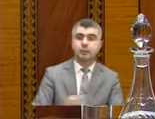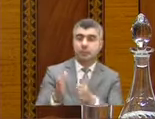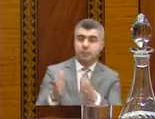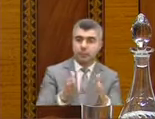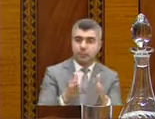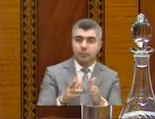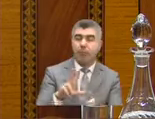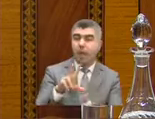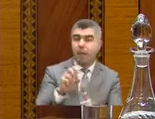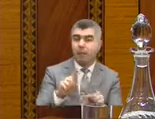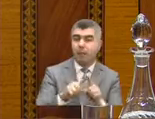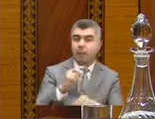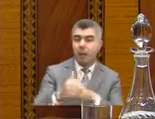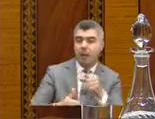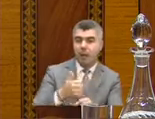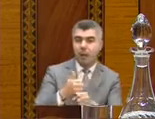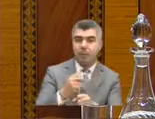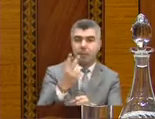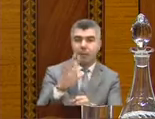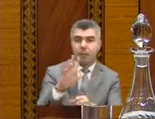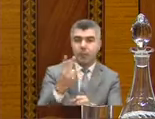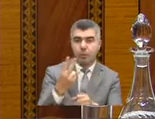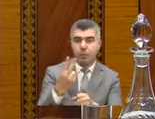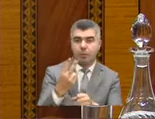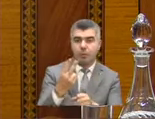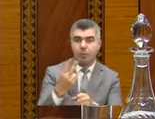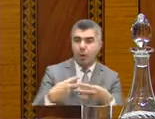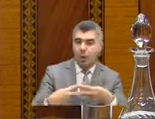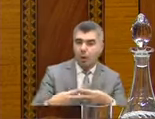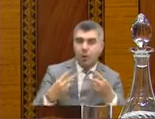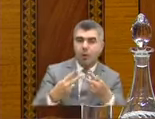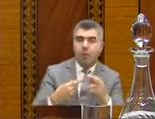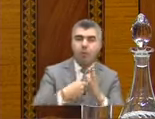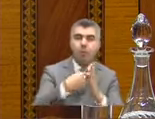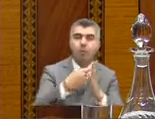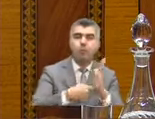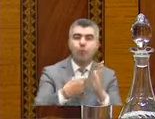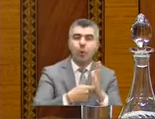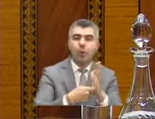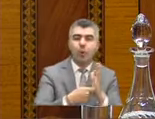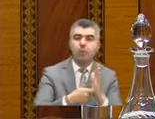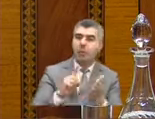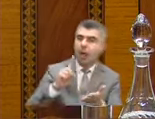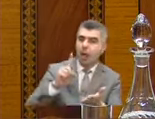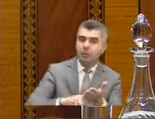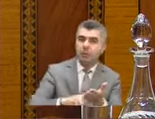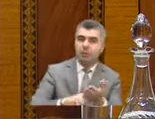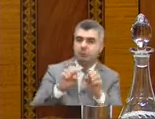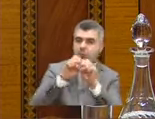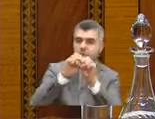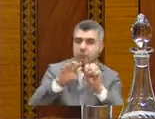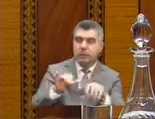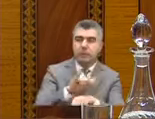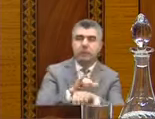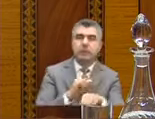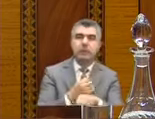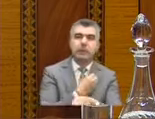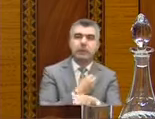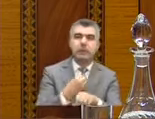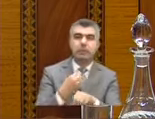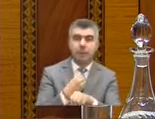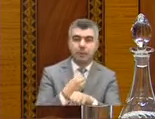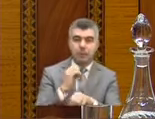سنة 2025 استكمال تنزيل مكونات مشروع تعميم الحماية الاجتماعية من خلال